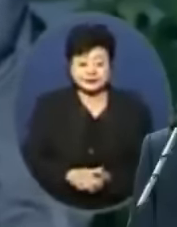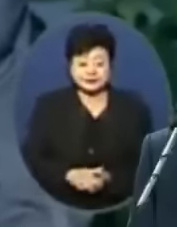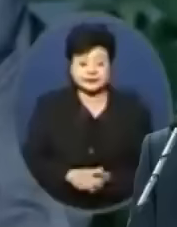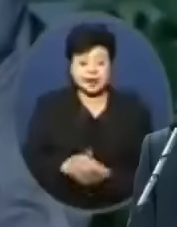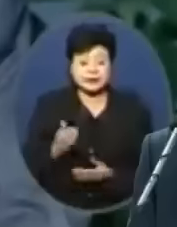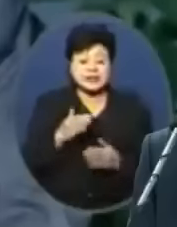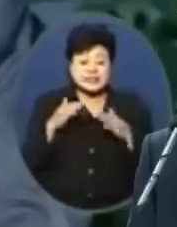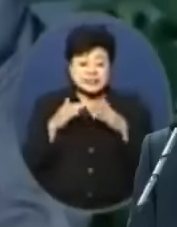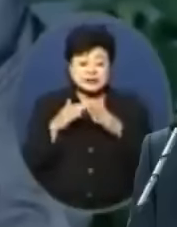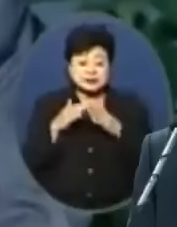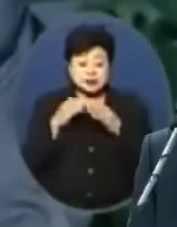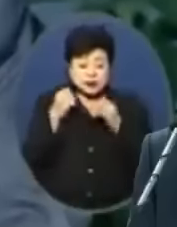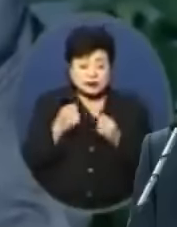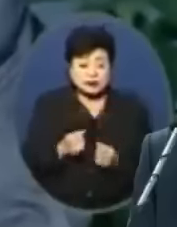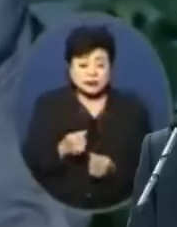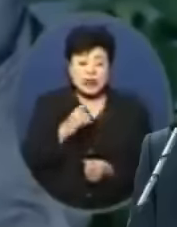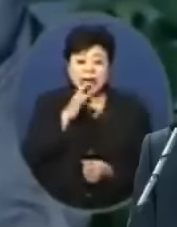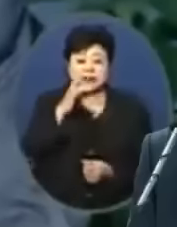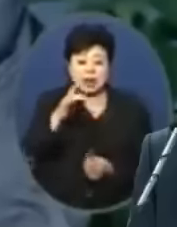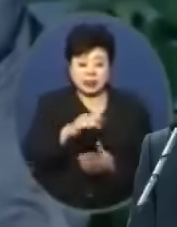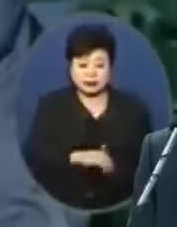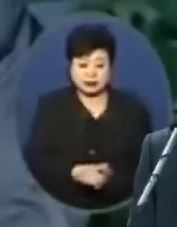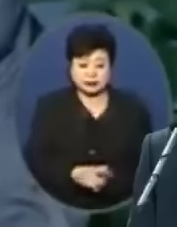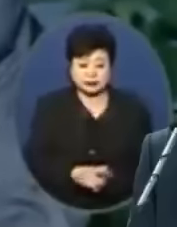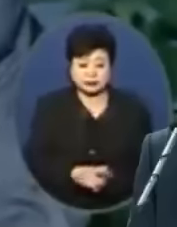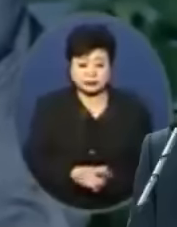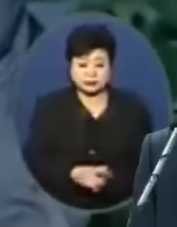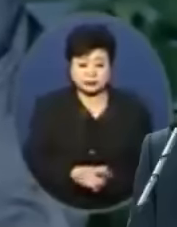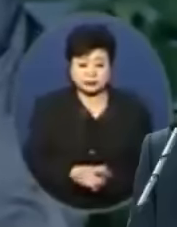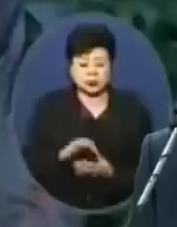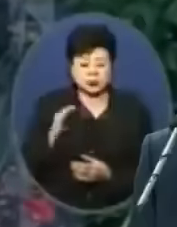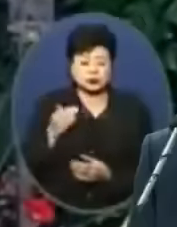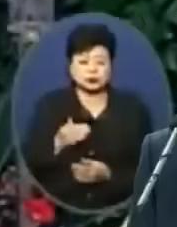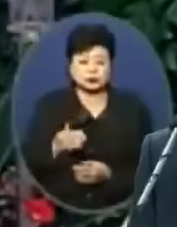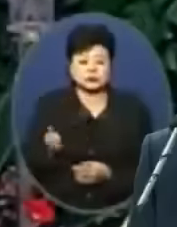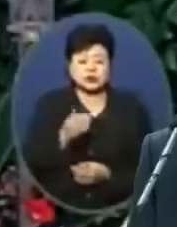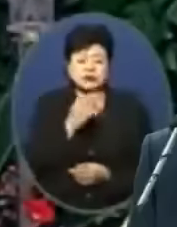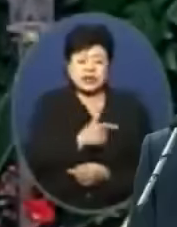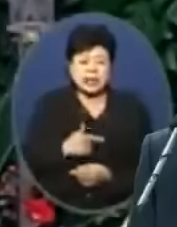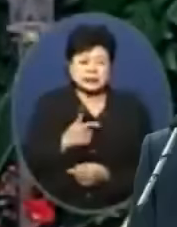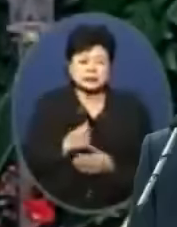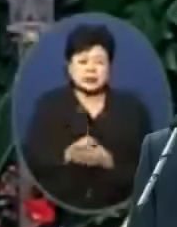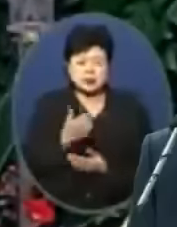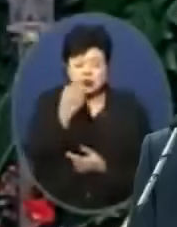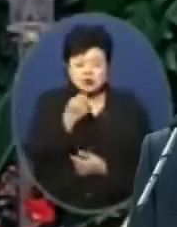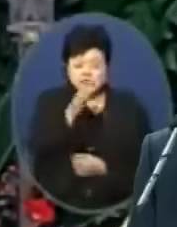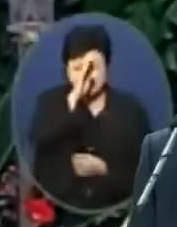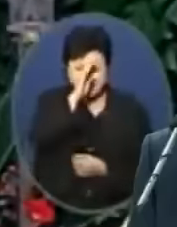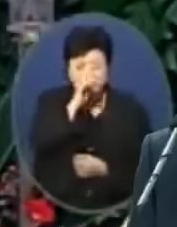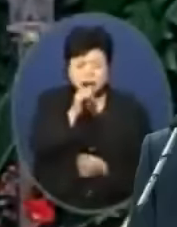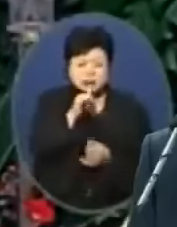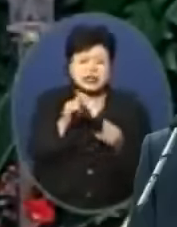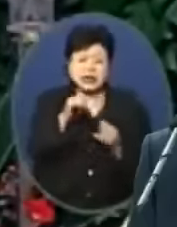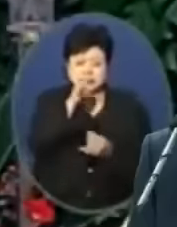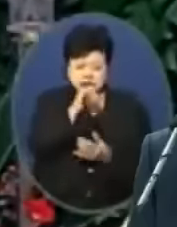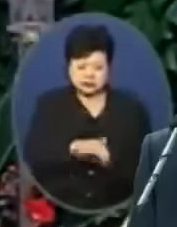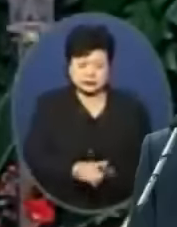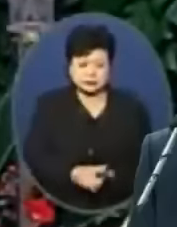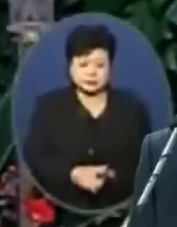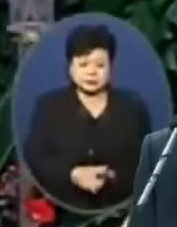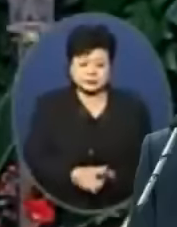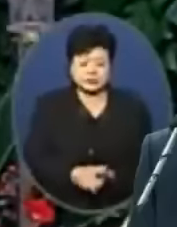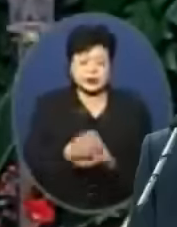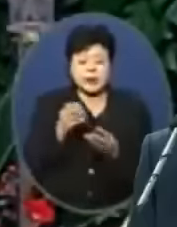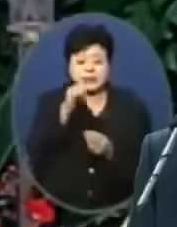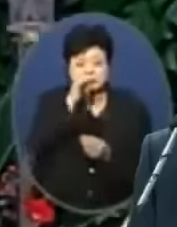빈 집으로 살았으나 절대로 안 됩니다. 요즘 텅 빈 가슴 때문에 우울증을 앓는 사람들이